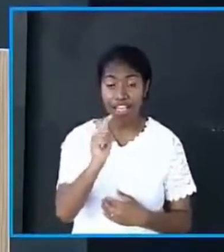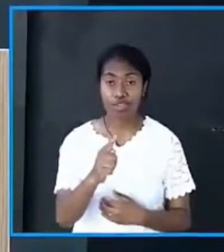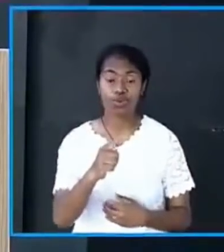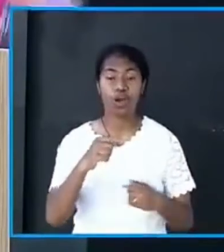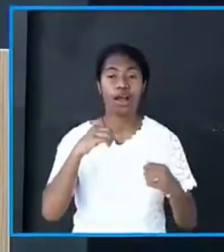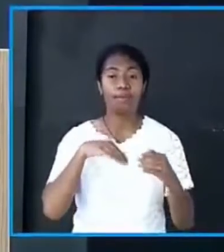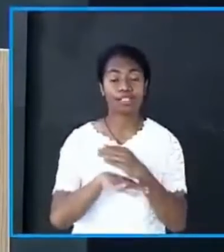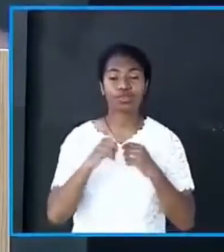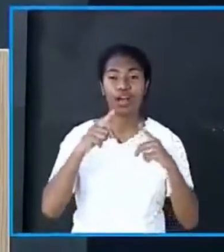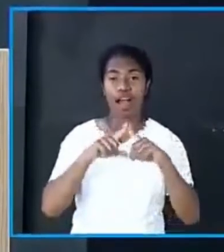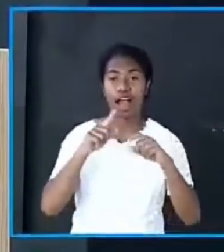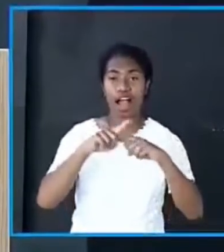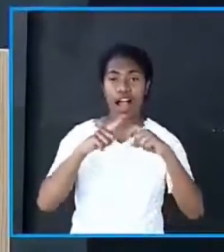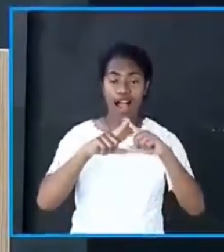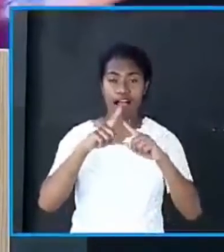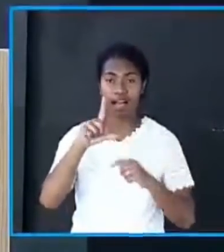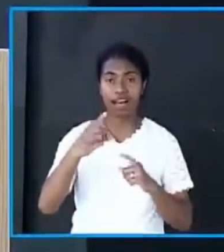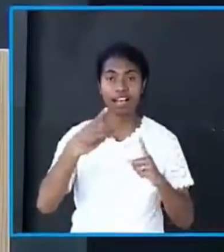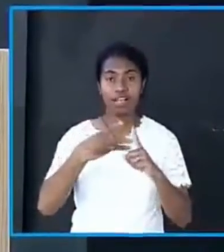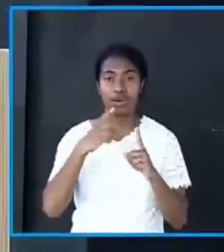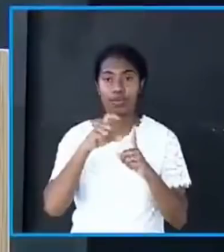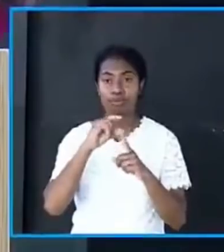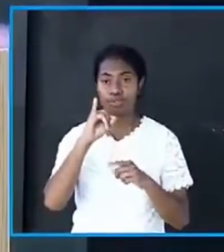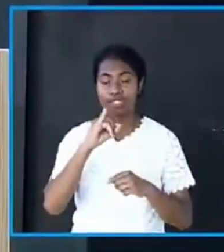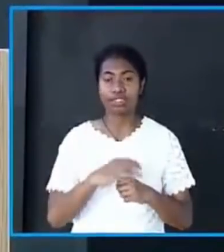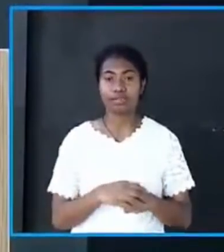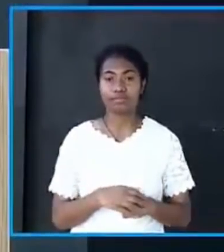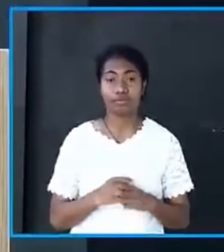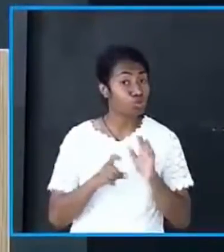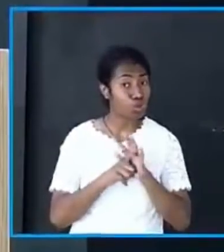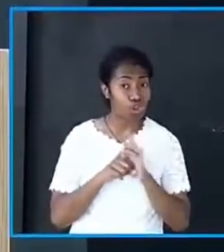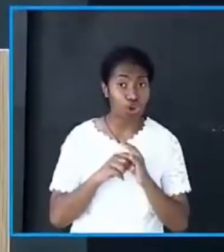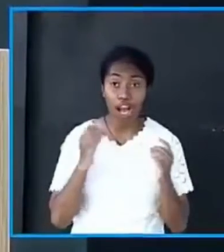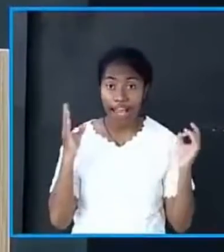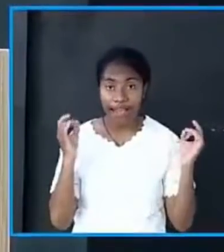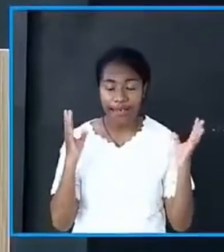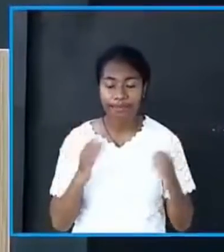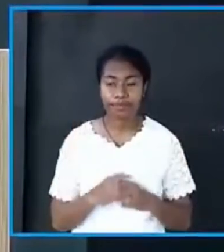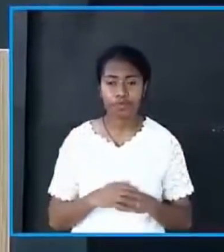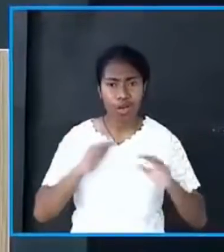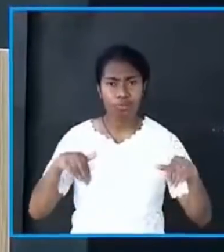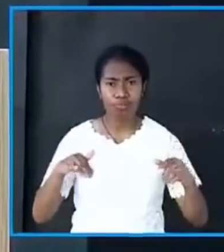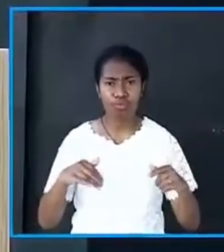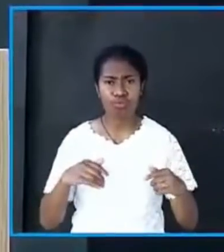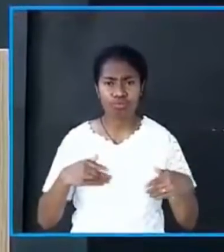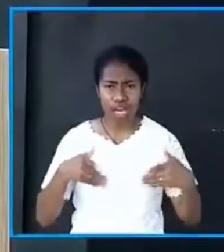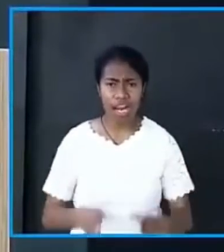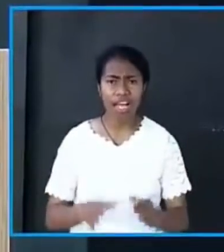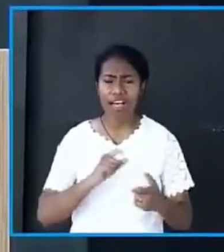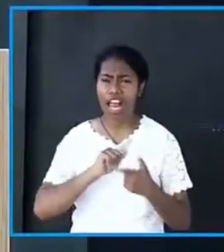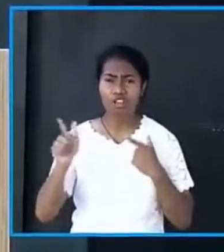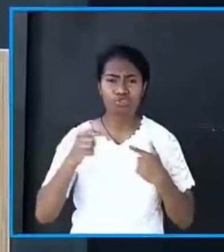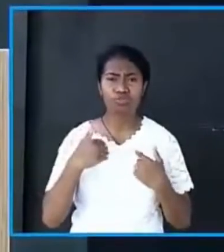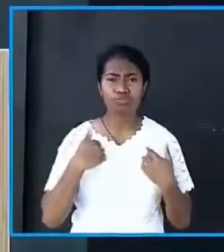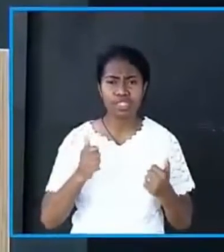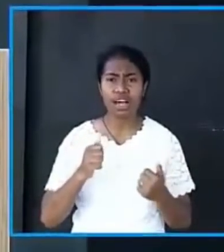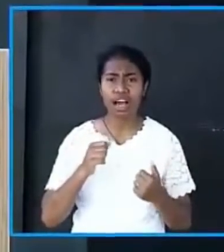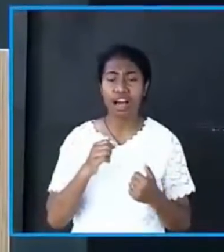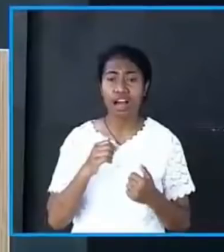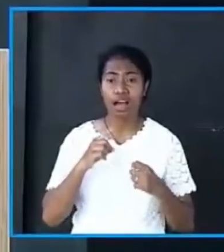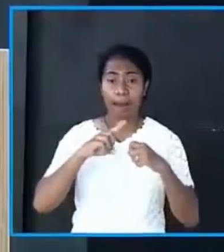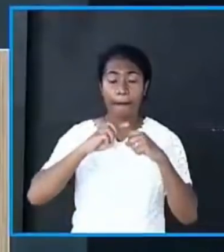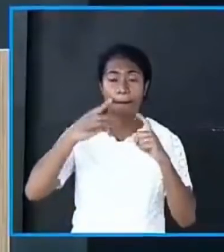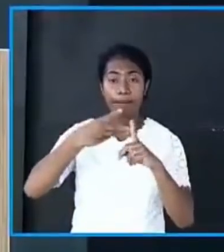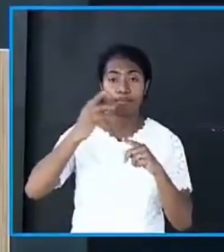muncul lahir langsung bisa bersuara berkicau dengan bagus tidak ada manusia lahir langsung